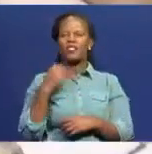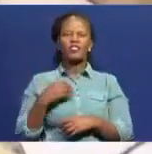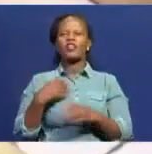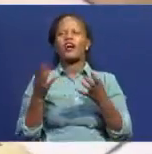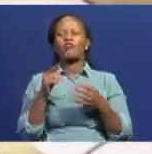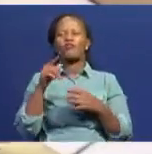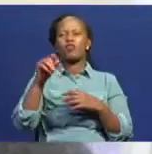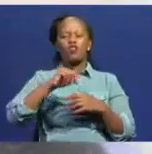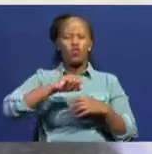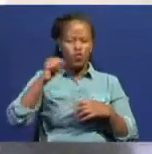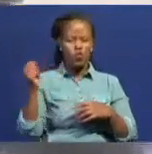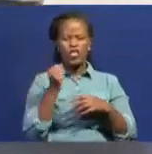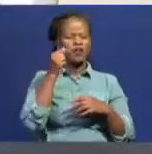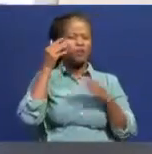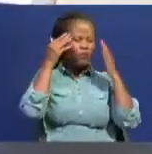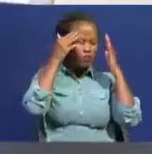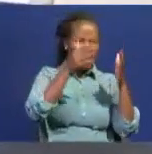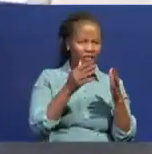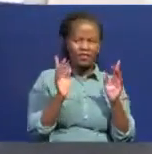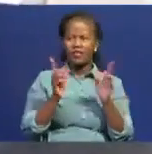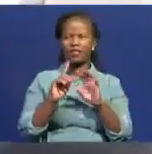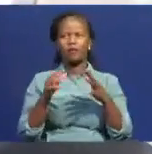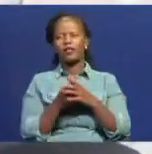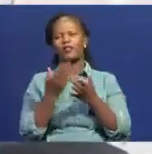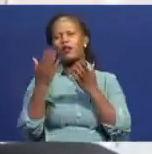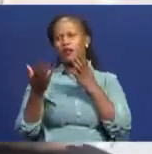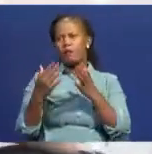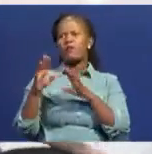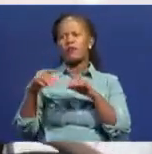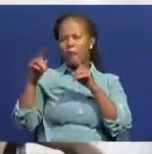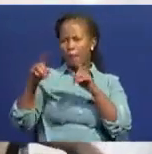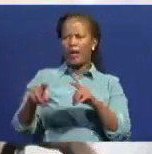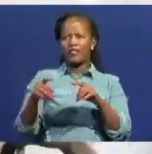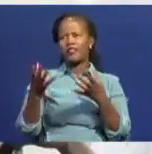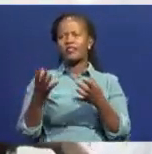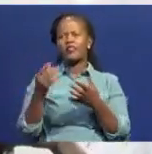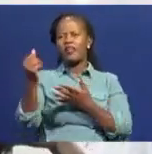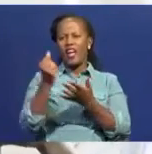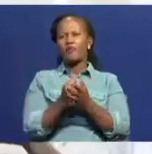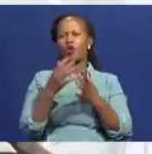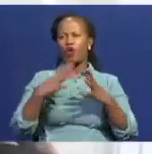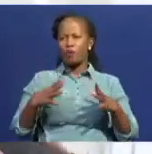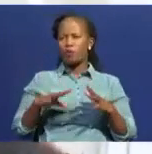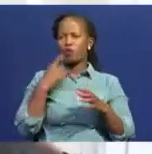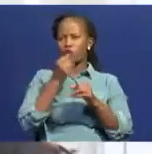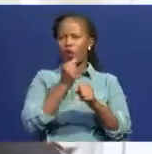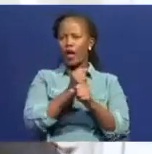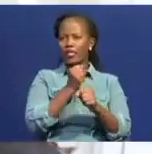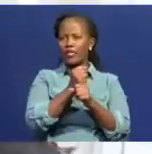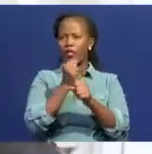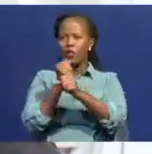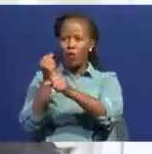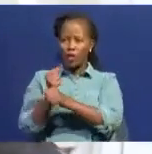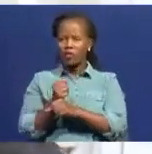tuwe tunda kufungua. Okay, siti lazima tuumjue like we employee watu wenye wanajua kazi. Wenye